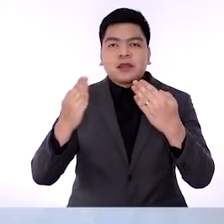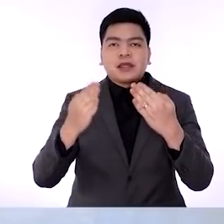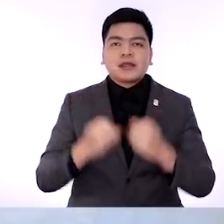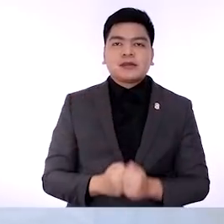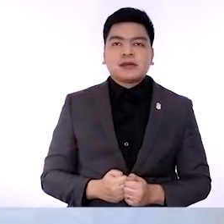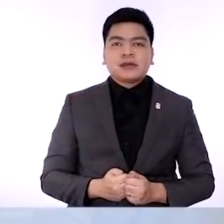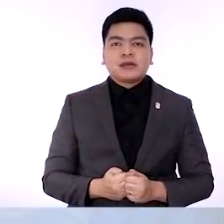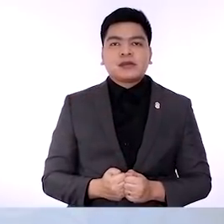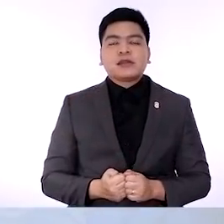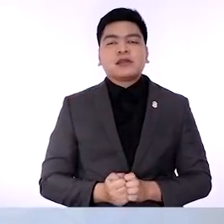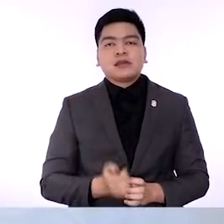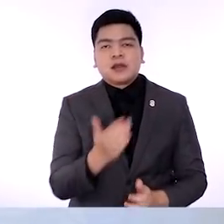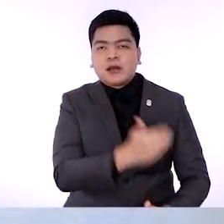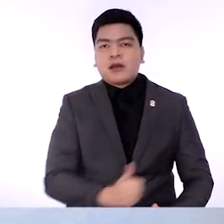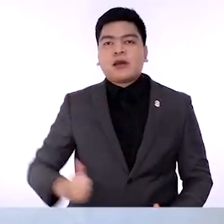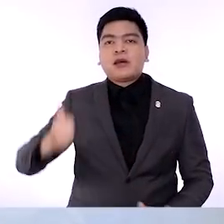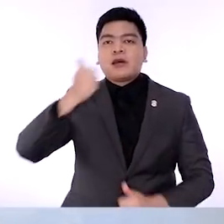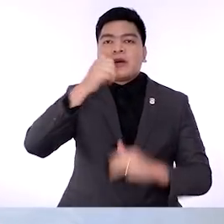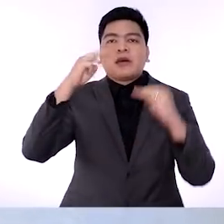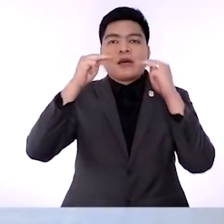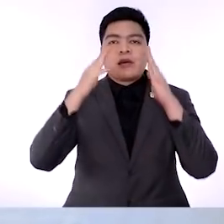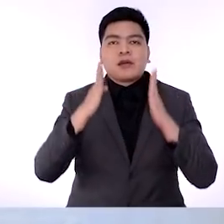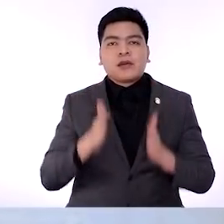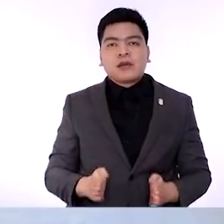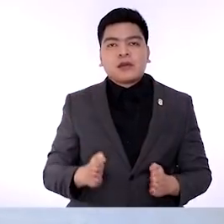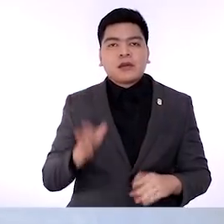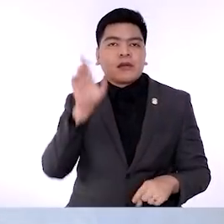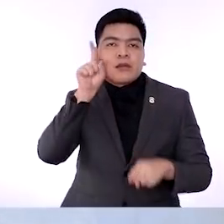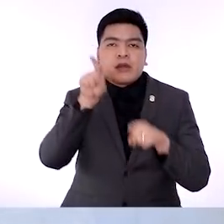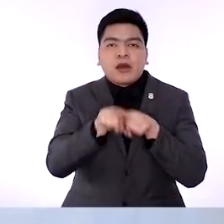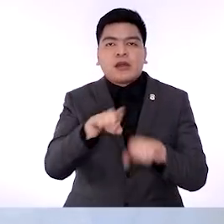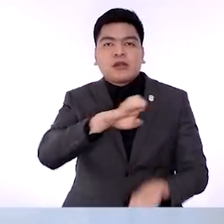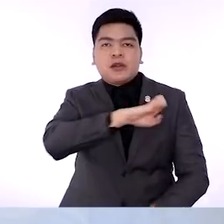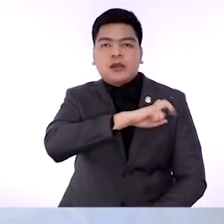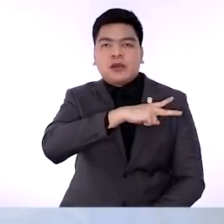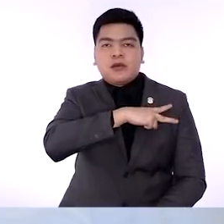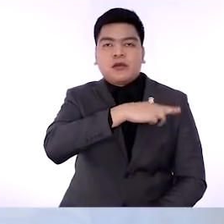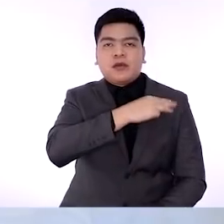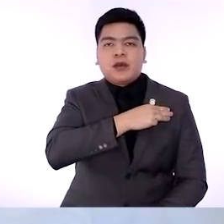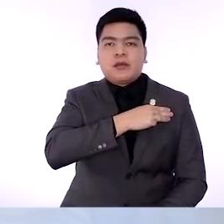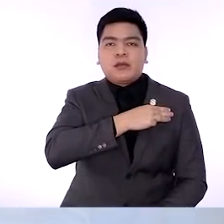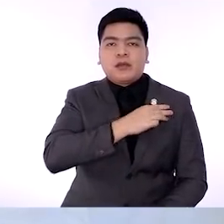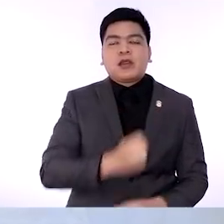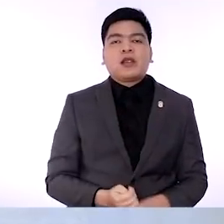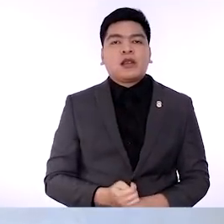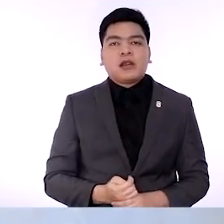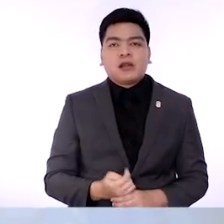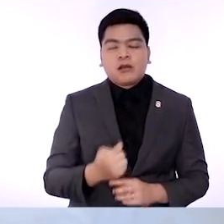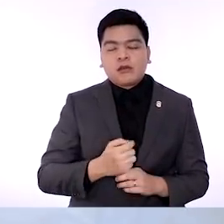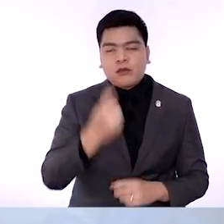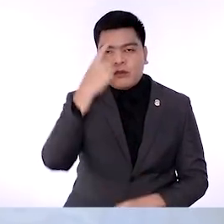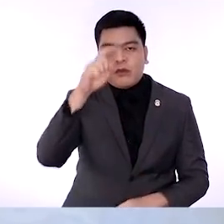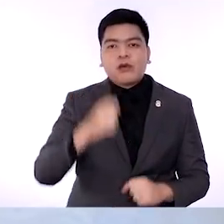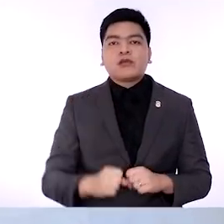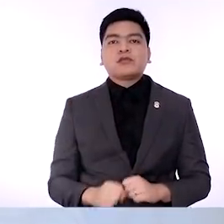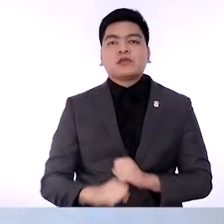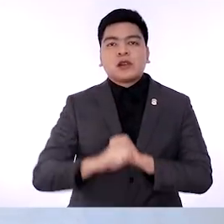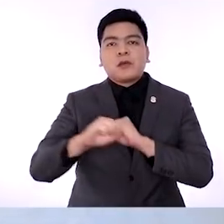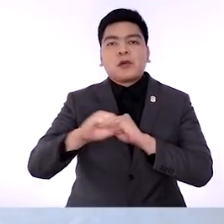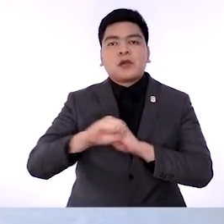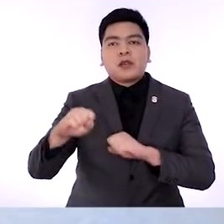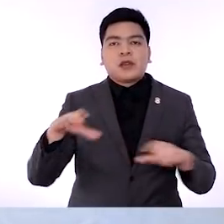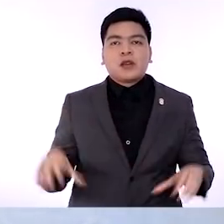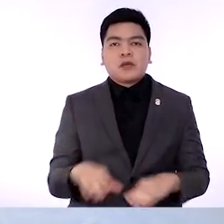marami sa ating tagapamahalang pangkalahatan, ang kapatid na Eduardo V. Manalo, sa paglulunsad nila ng ganitong